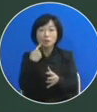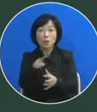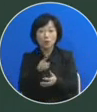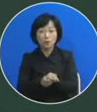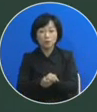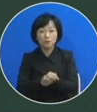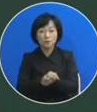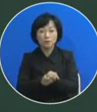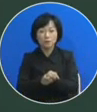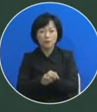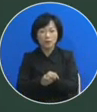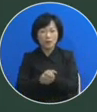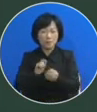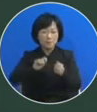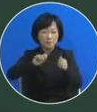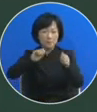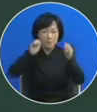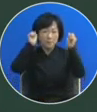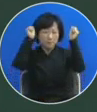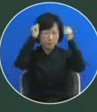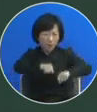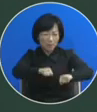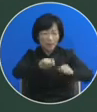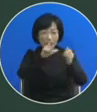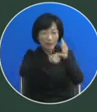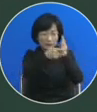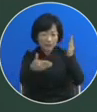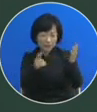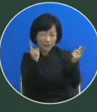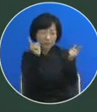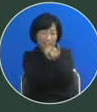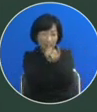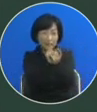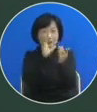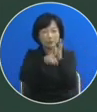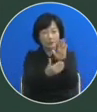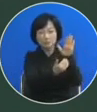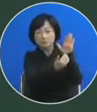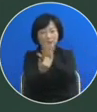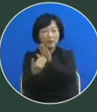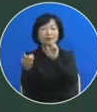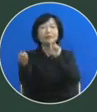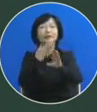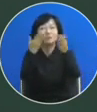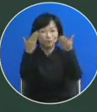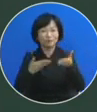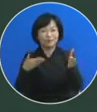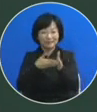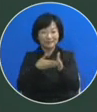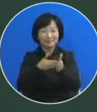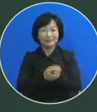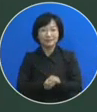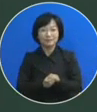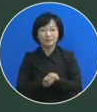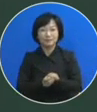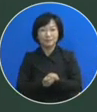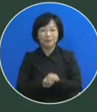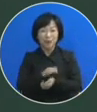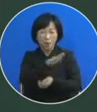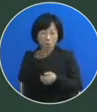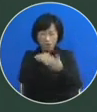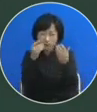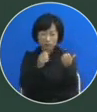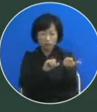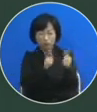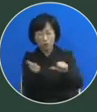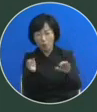heart? 멸망 시대가 왔는데 그 답을 주었다 이 말이야. An age of destruction came, but they gave the answer to that. 여러분 저 멸종 위기 놓여 있는데 그